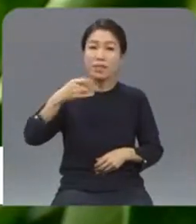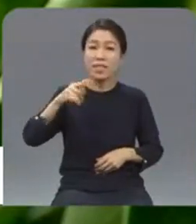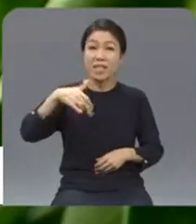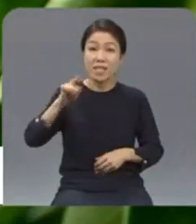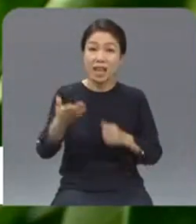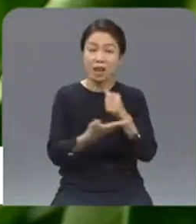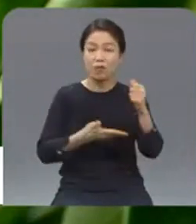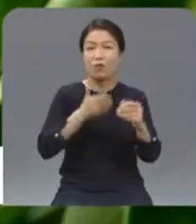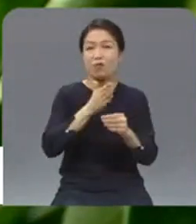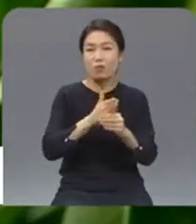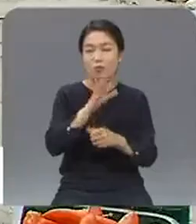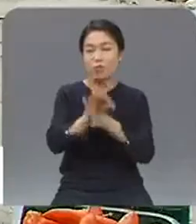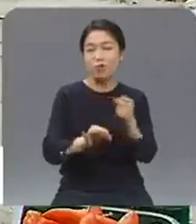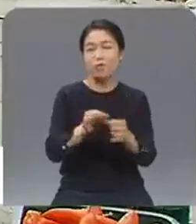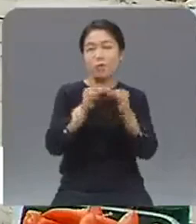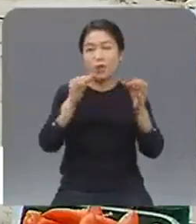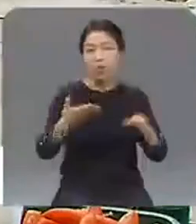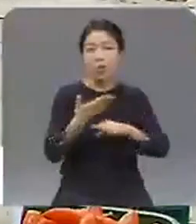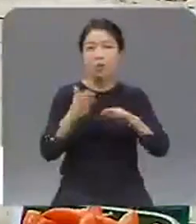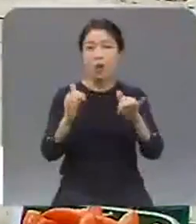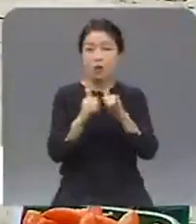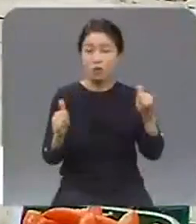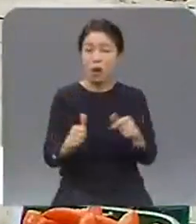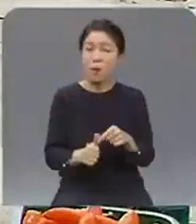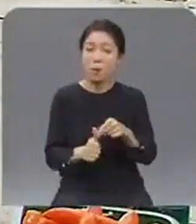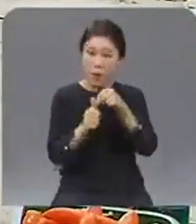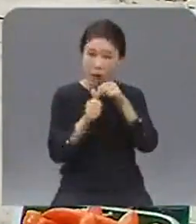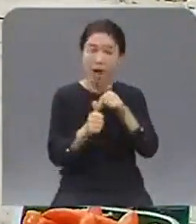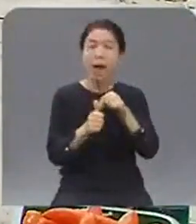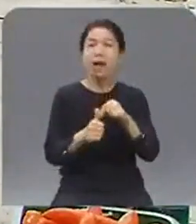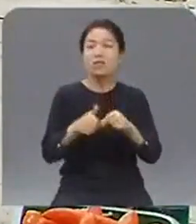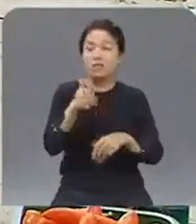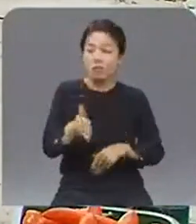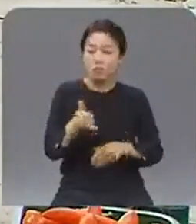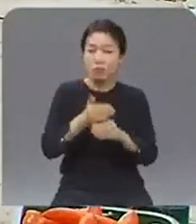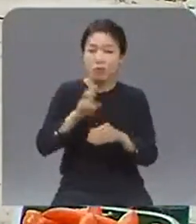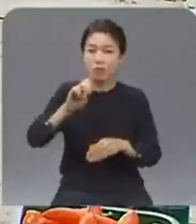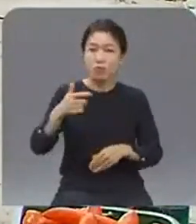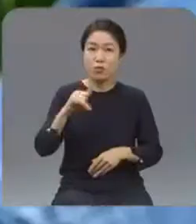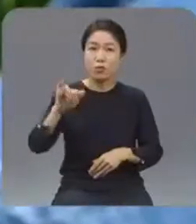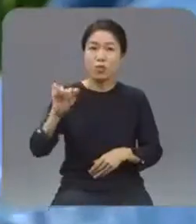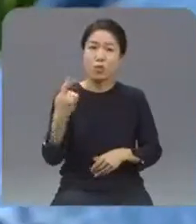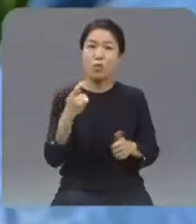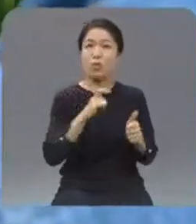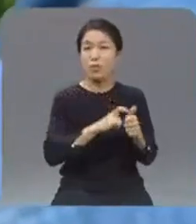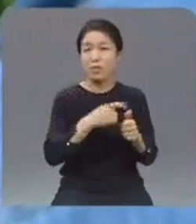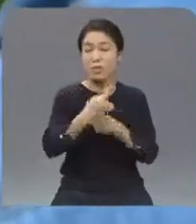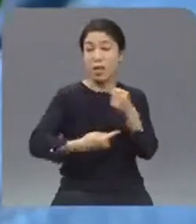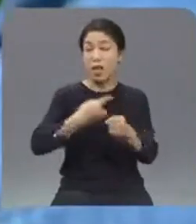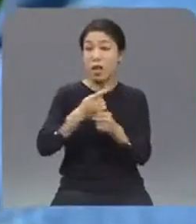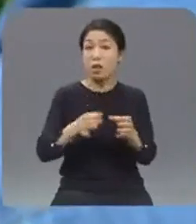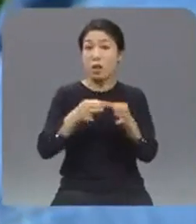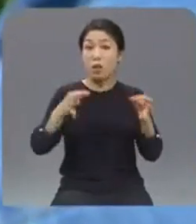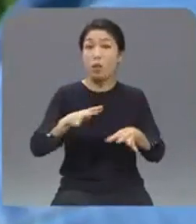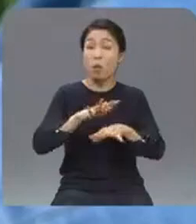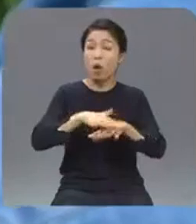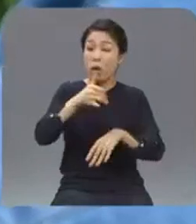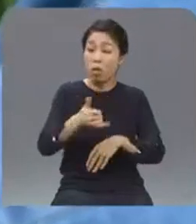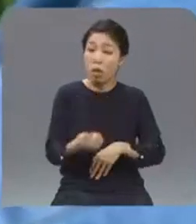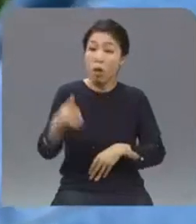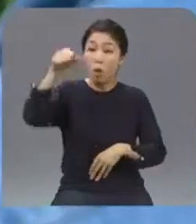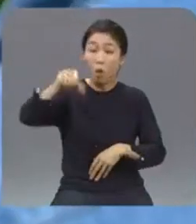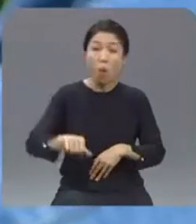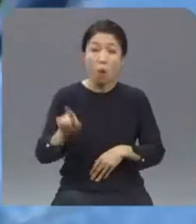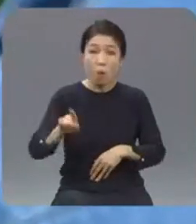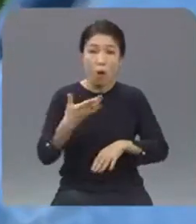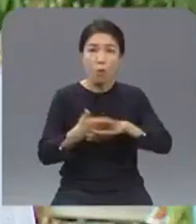있습니다. 10년째 외국인 노동자를 고용해 농사를 짓고 있는 문민호 씨. 한해 농사 성공이 외국인 일손 확보에